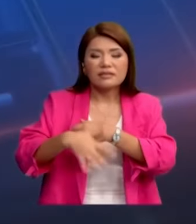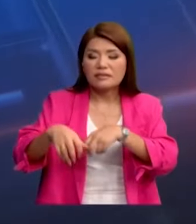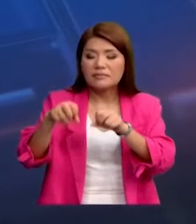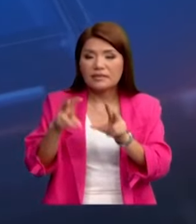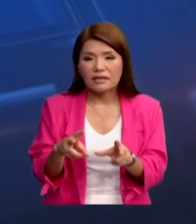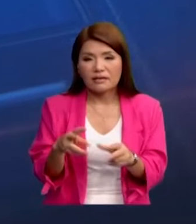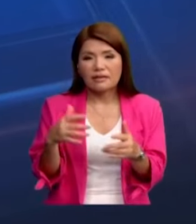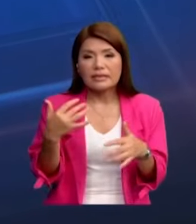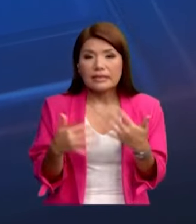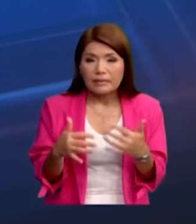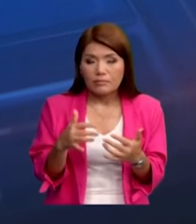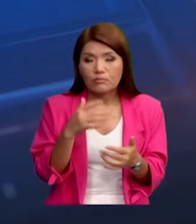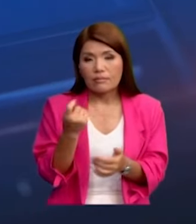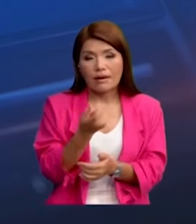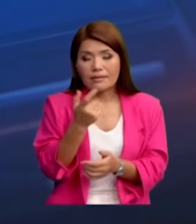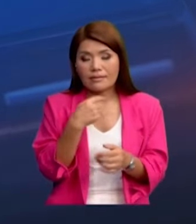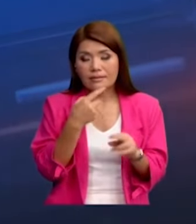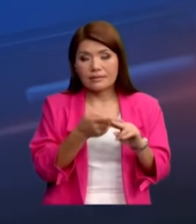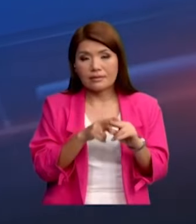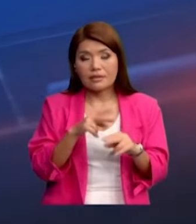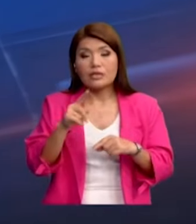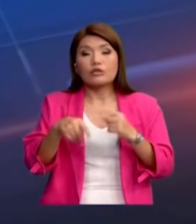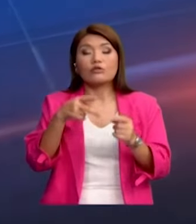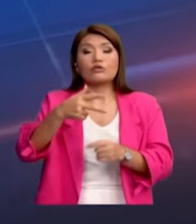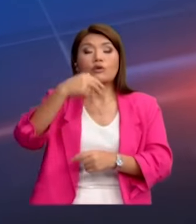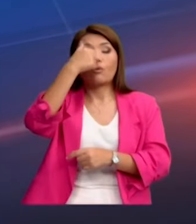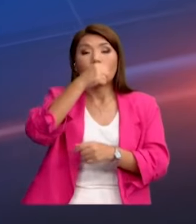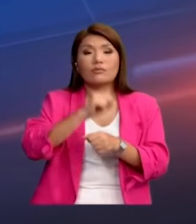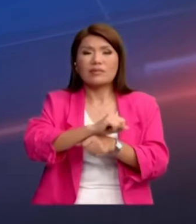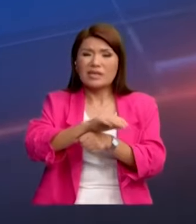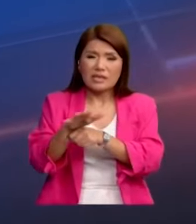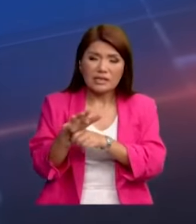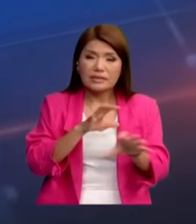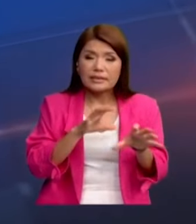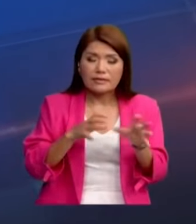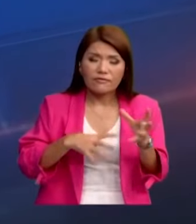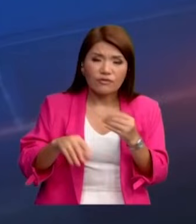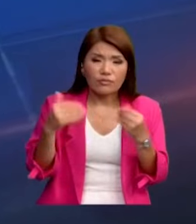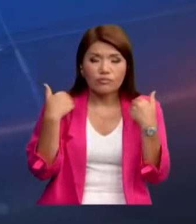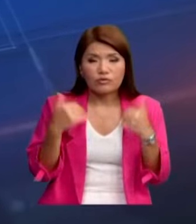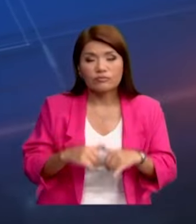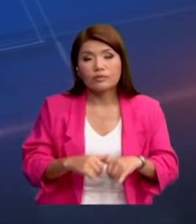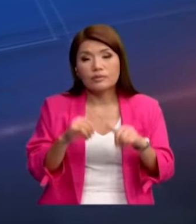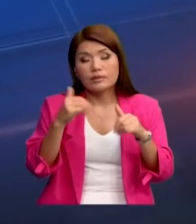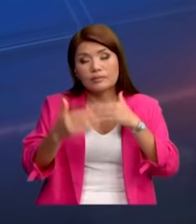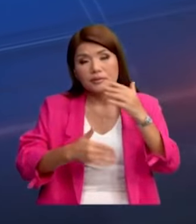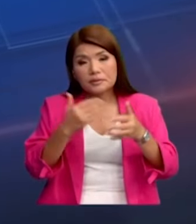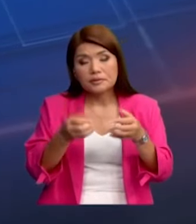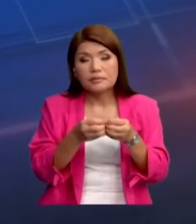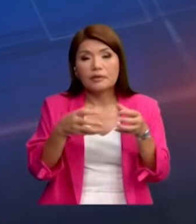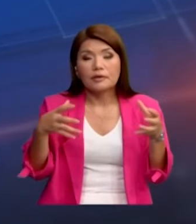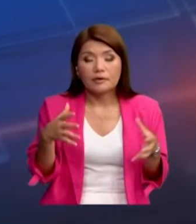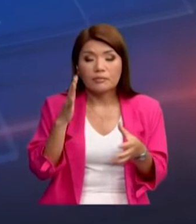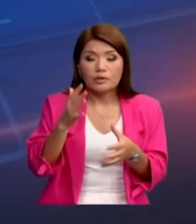года, согласно программе развития энергетики, Казахстан должен будет обеспечивать маневры мощностями, будет развиваться ИБИЯ, газовые турбинные